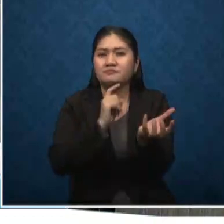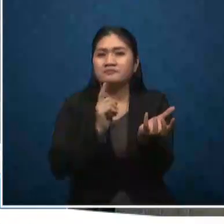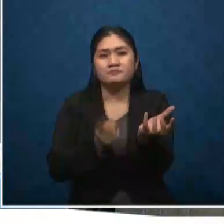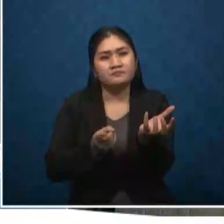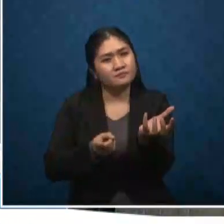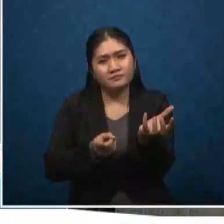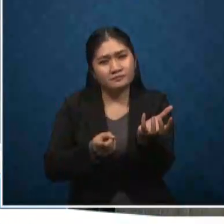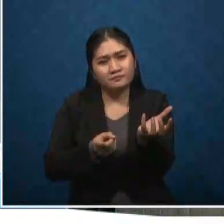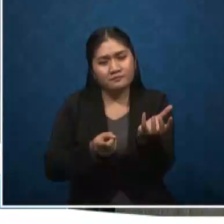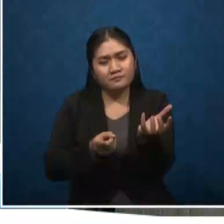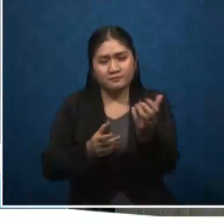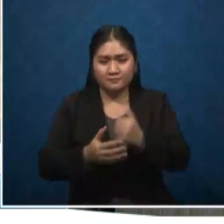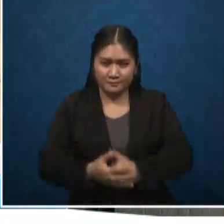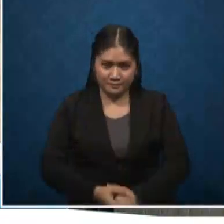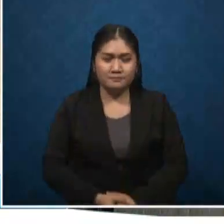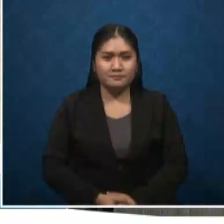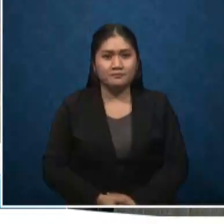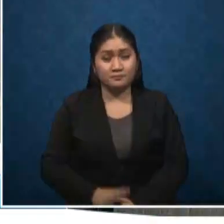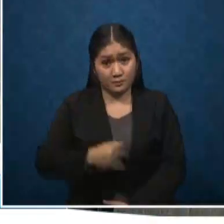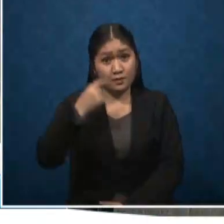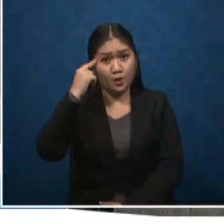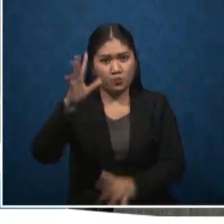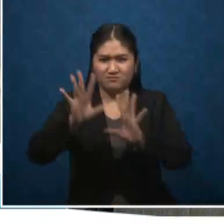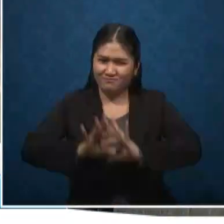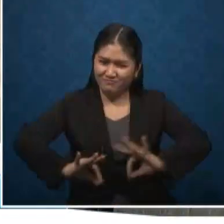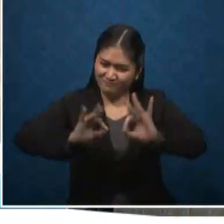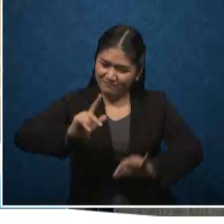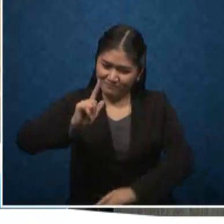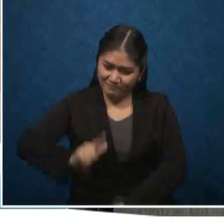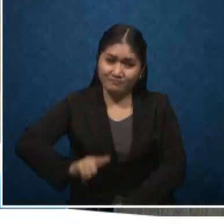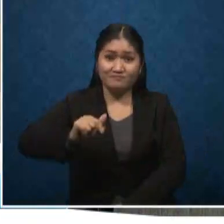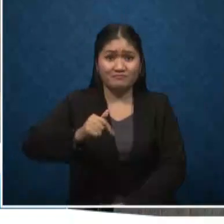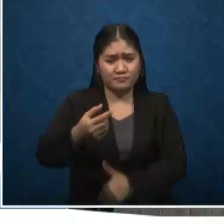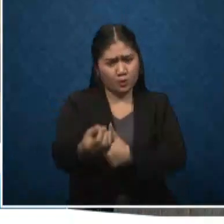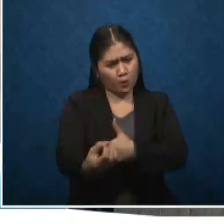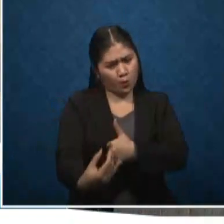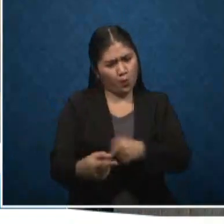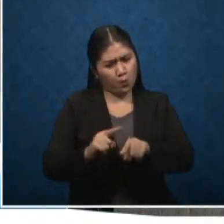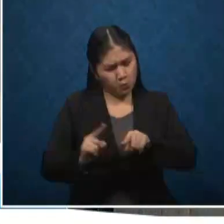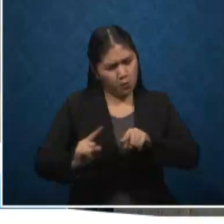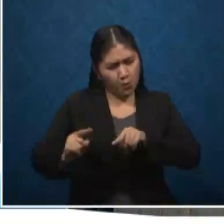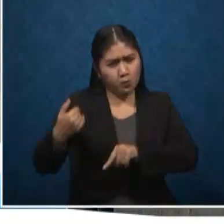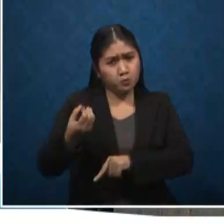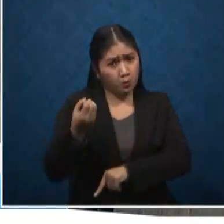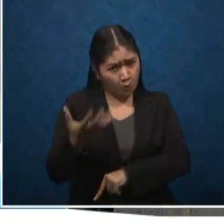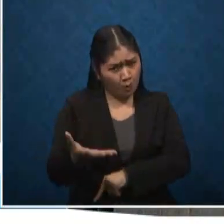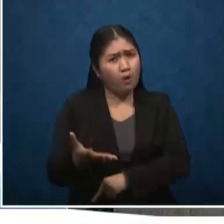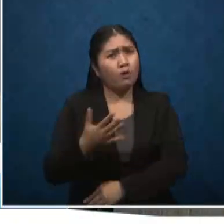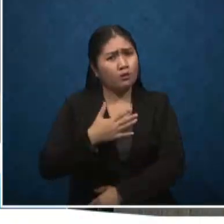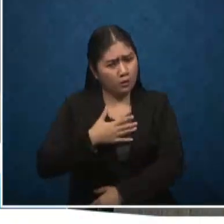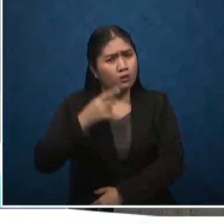ก็เป็นคำตอบที่ดีนะครับผมคิดว่าประเด็นหลักที่ท่านนำเสนอมามีหลายเรื่องนะครับเท่าที่นั่งรับฟัง